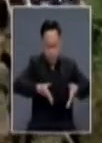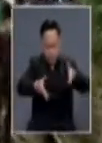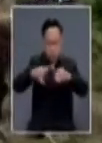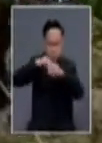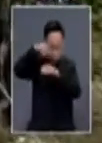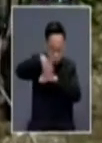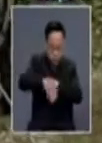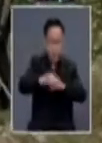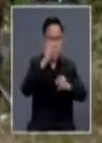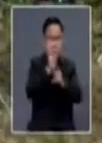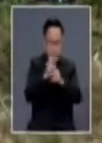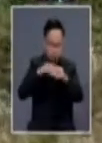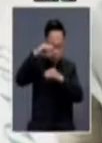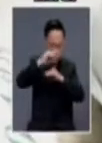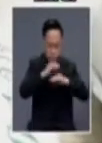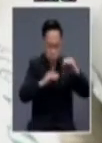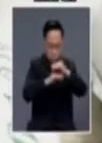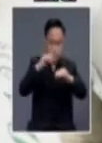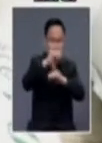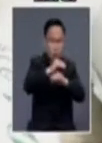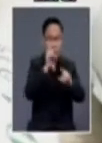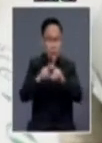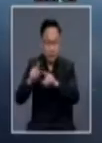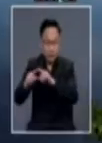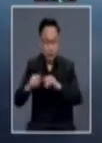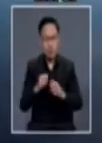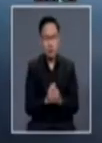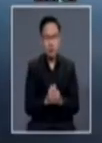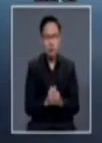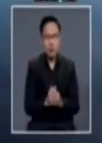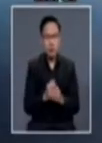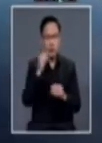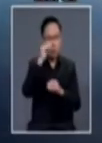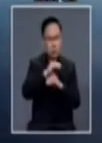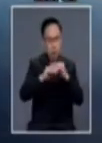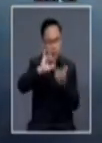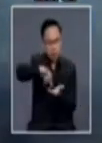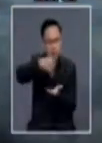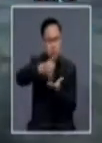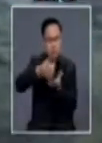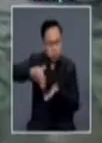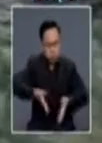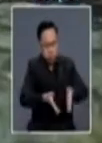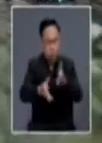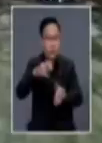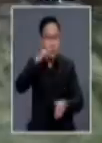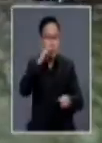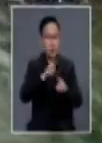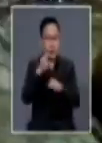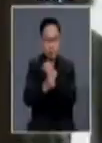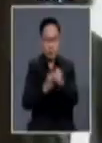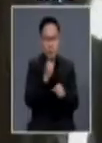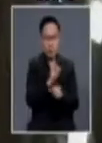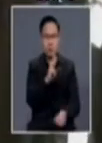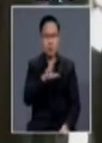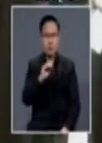ทั้งสิ้นจำนวน 1,204 ฝายโครงการปรับปรุงฟื้นฟูแหล่งน้ำประจำปี 2559 โดยร่วมกับ